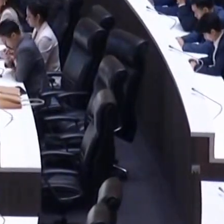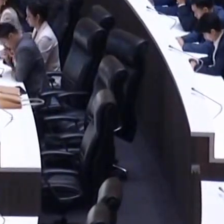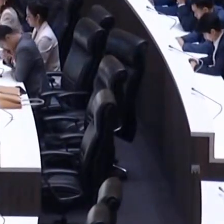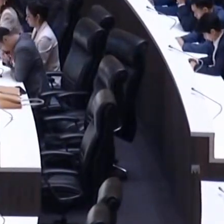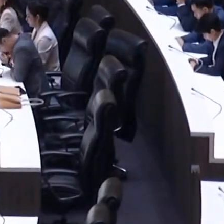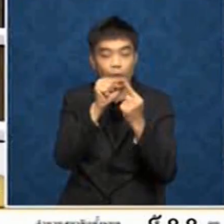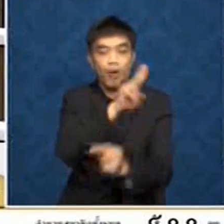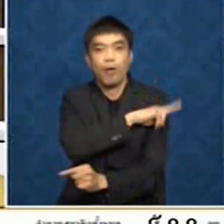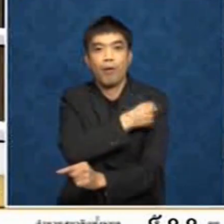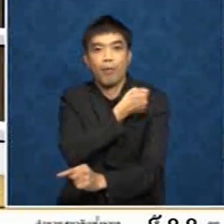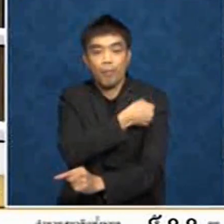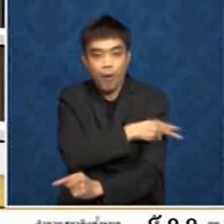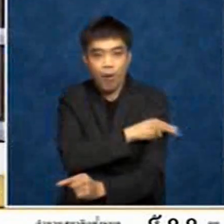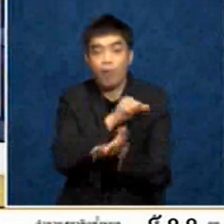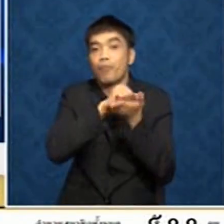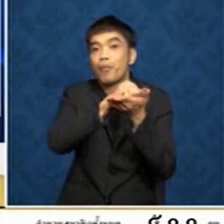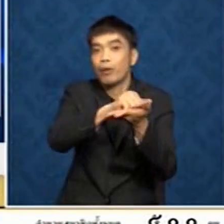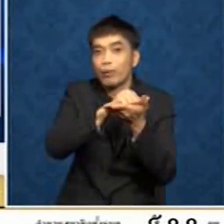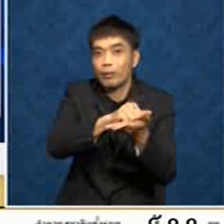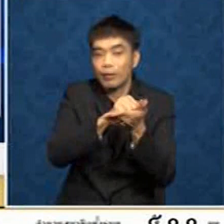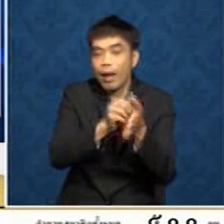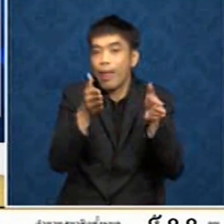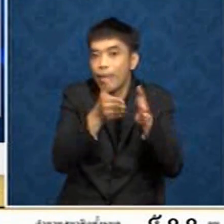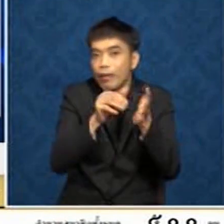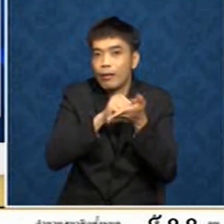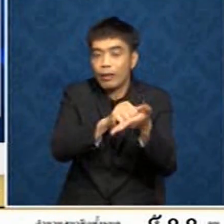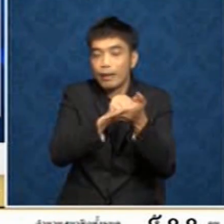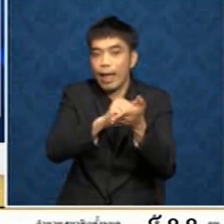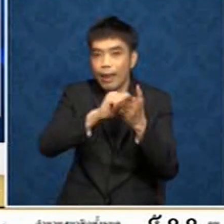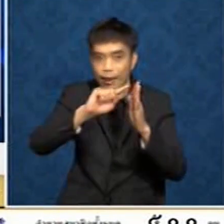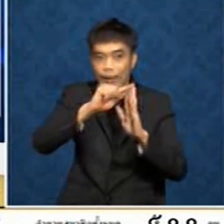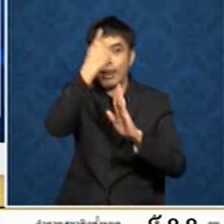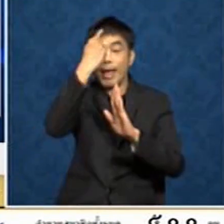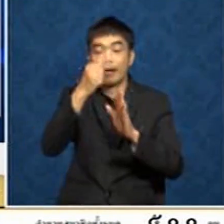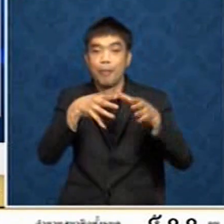งบประมาณของกระทรวงสาธารณสุขนางสาวกัลยเพชรรุจิโรจน์